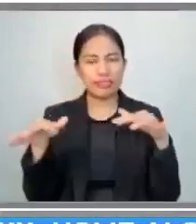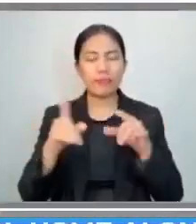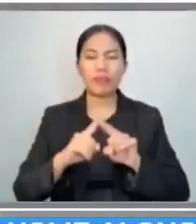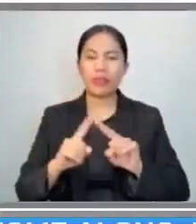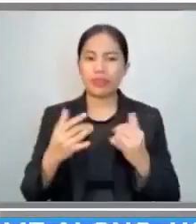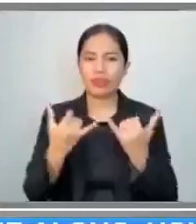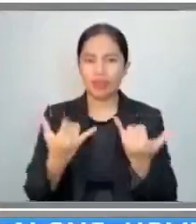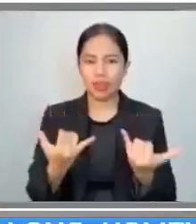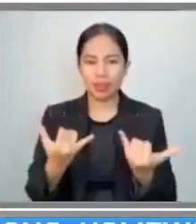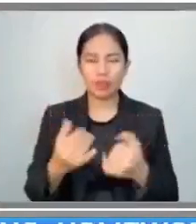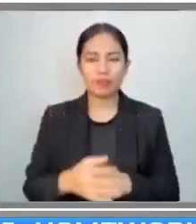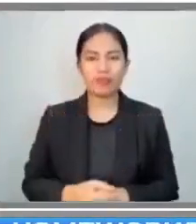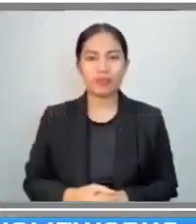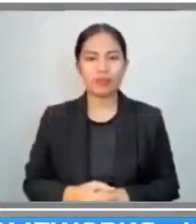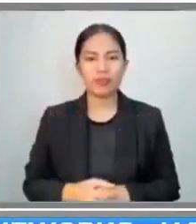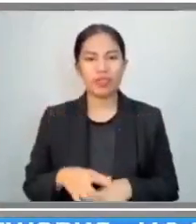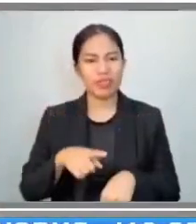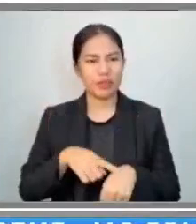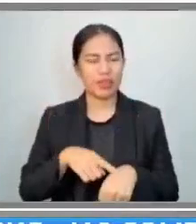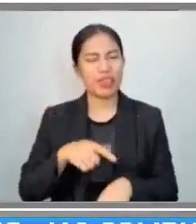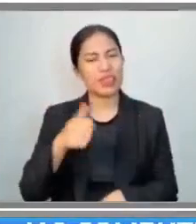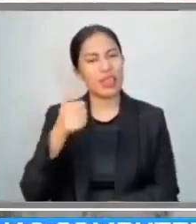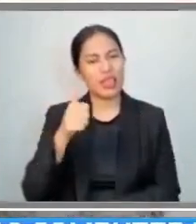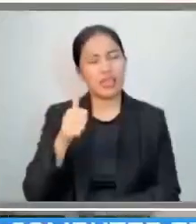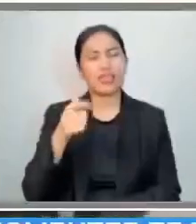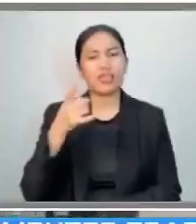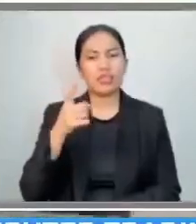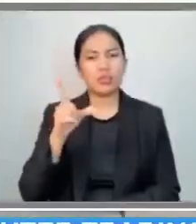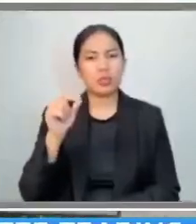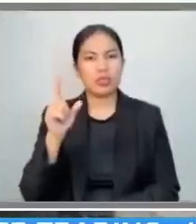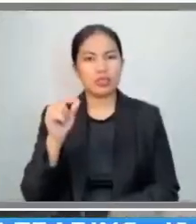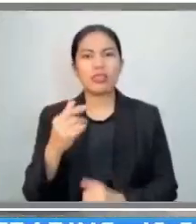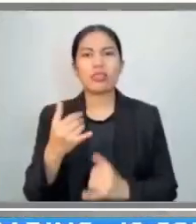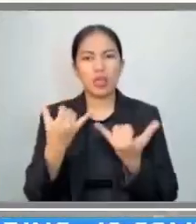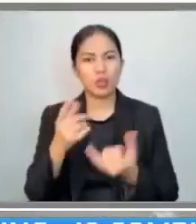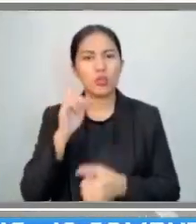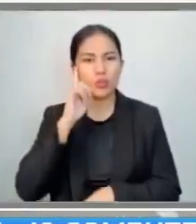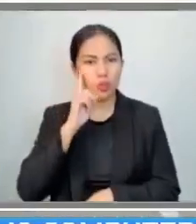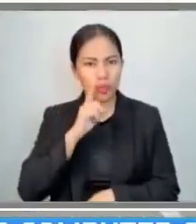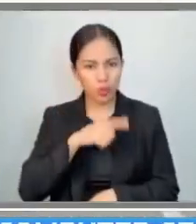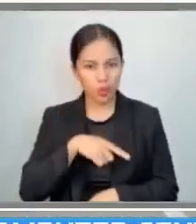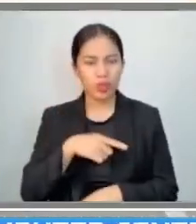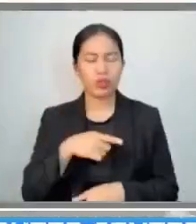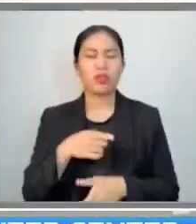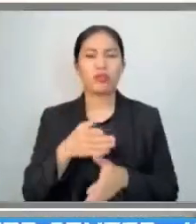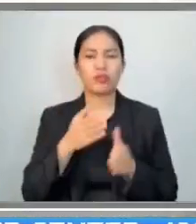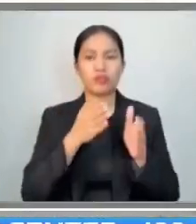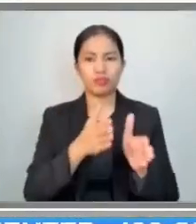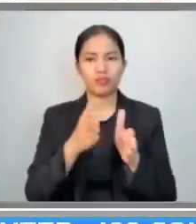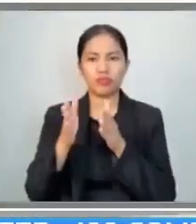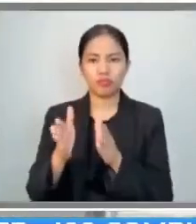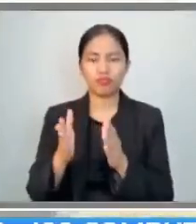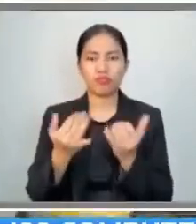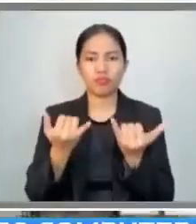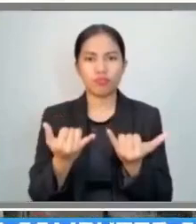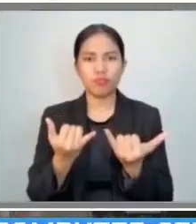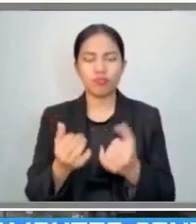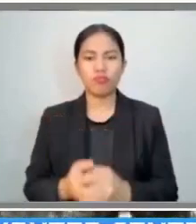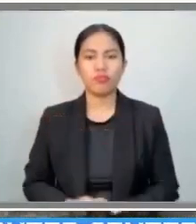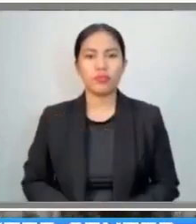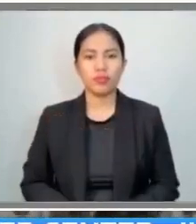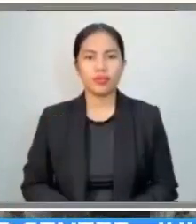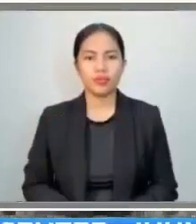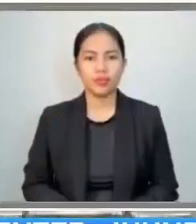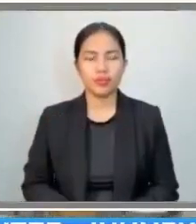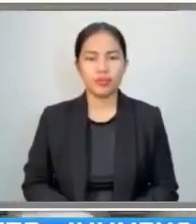of 10:20 in the morning Maayos naman po daw ang daloy na ng trapiko sa mga oras na ito diyan sa mga area na iyan pahirapan din